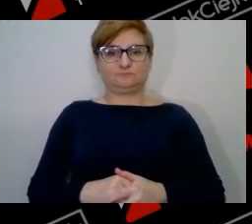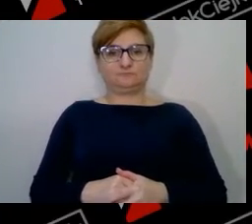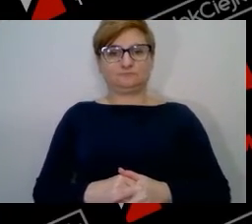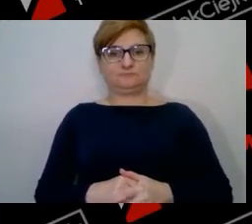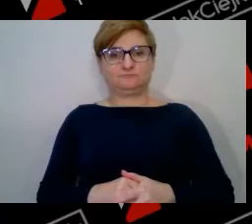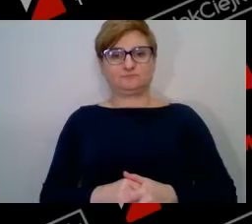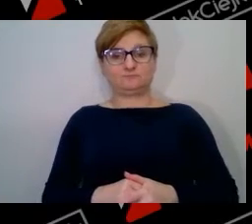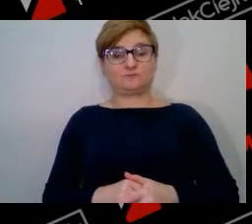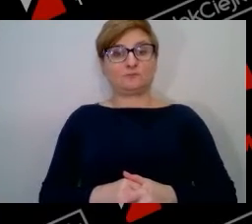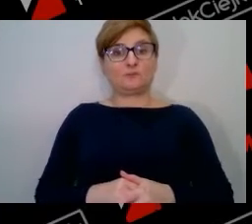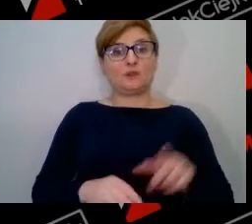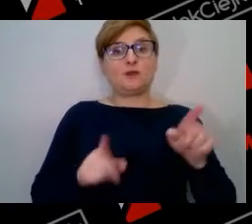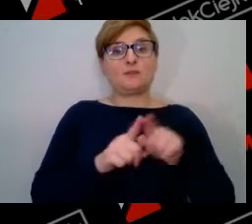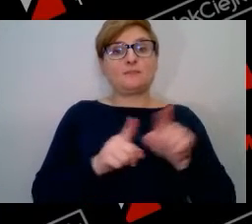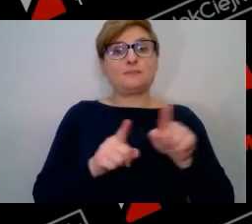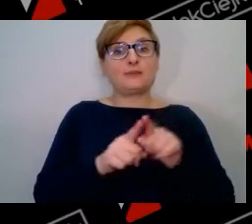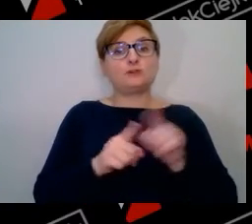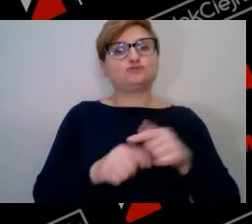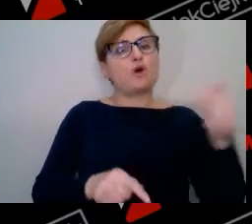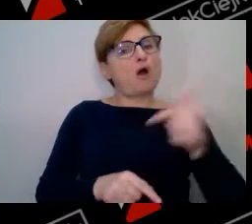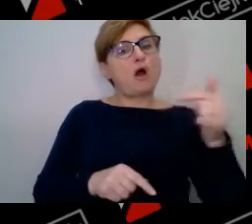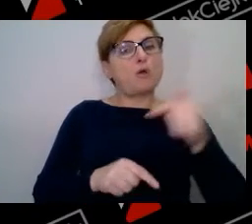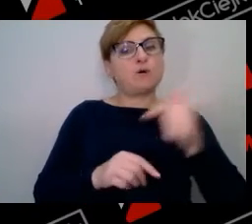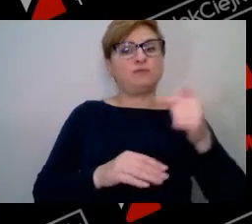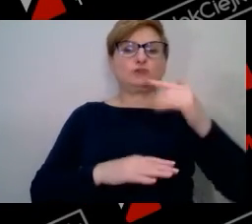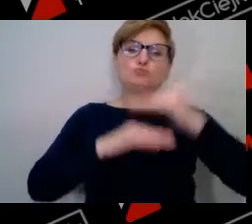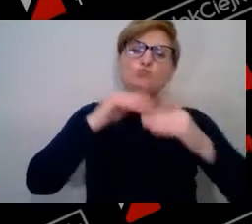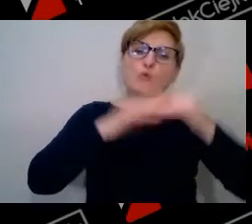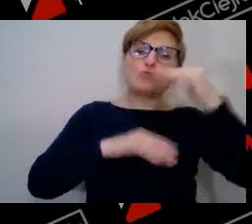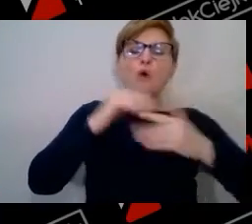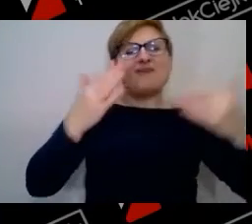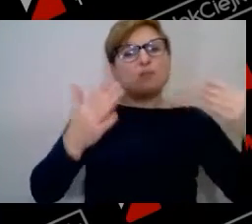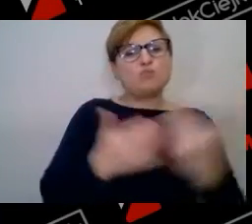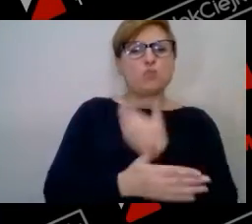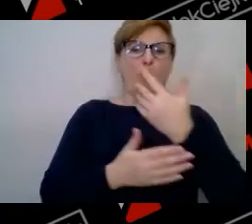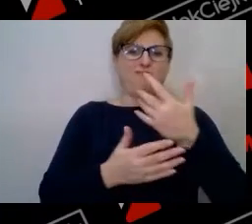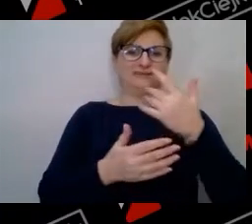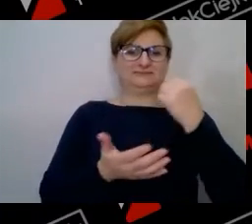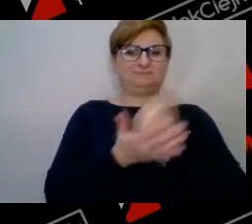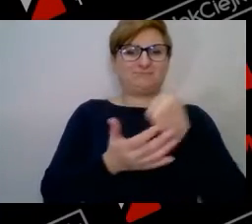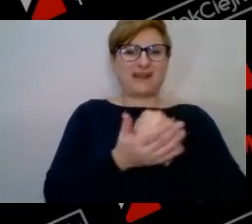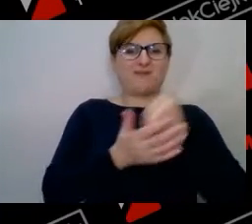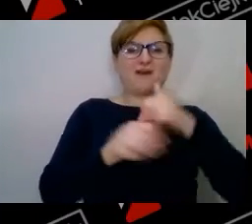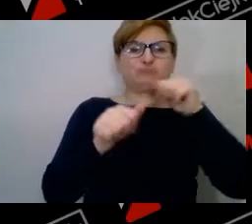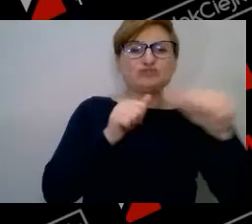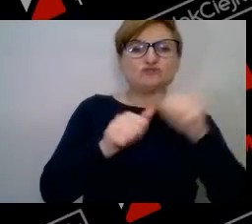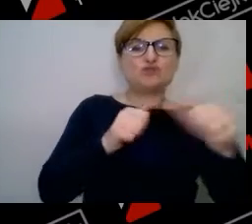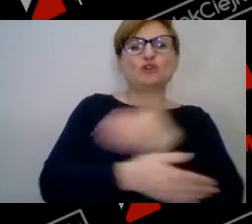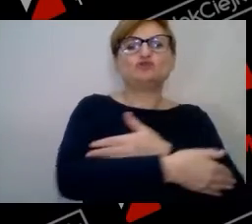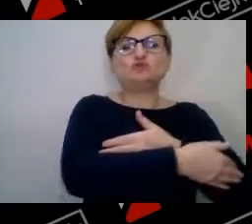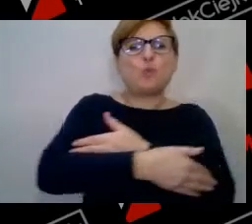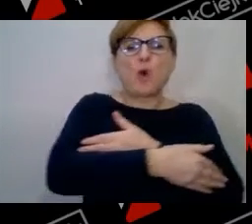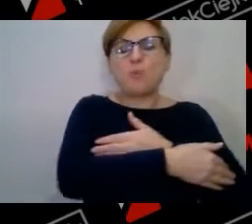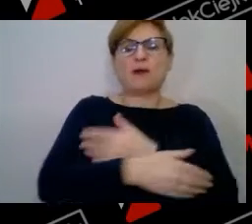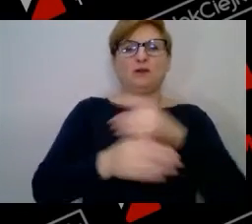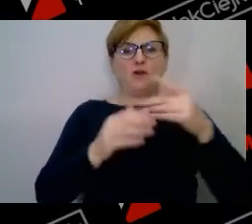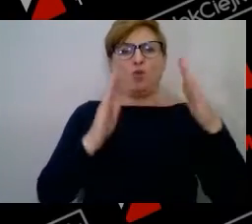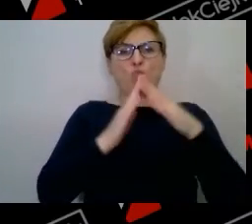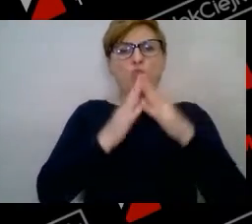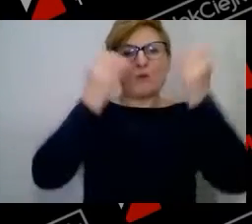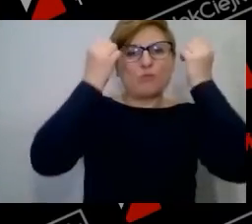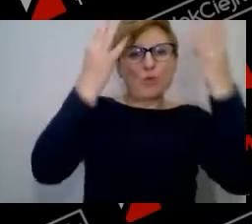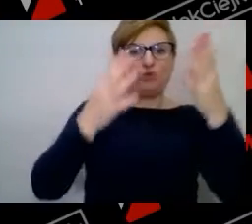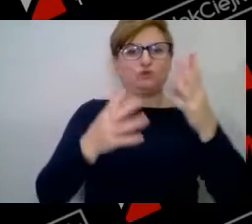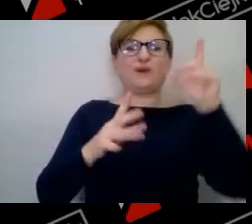Konieczne jest odbudowanie siatki instytucji opiekuńczo-wychowawczych, żłobków, przedszkoli, domów kultury, gwarantując w